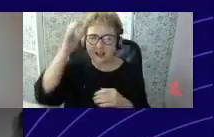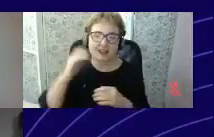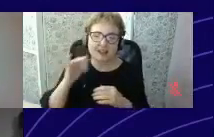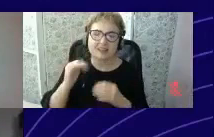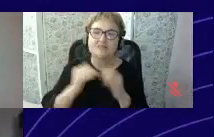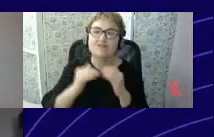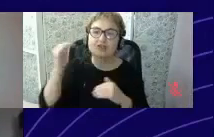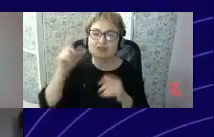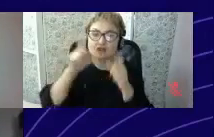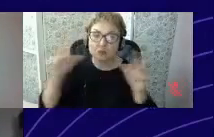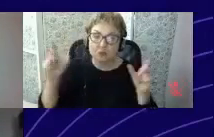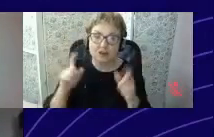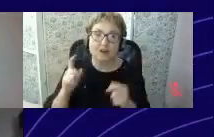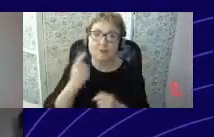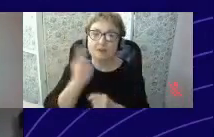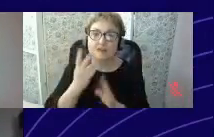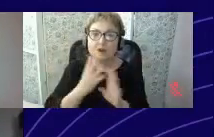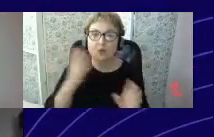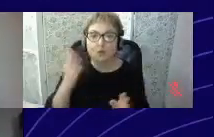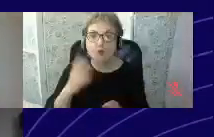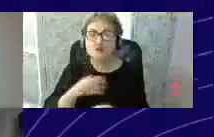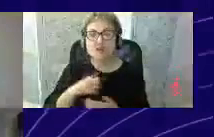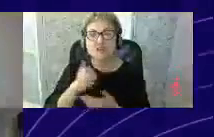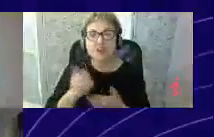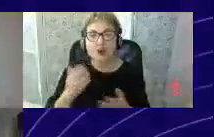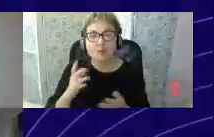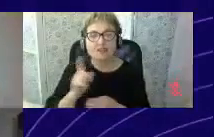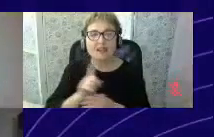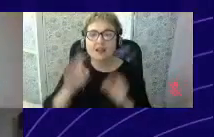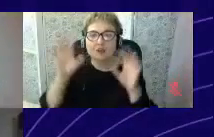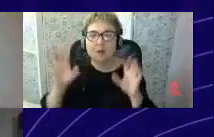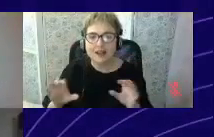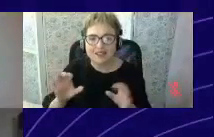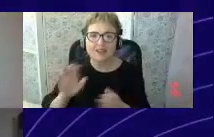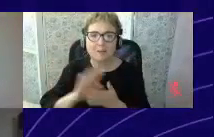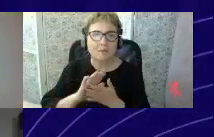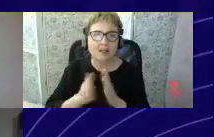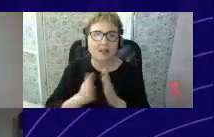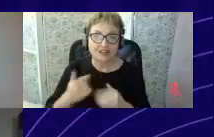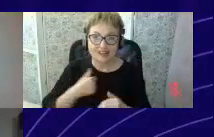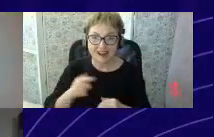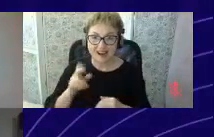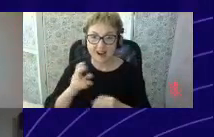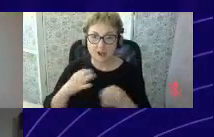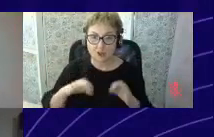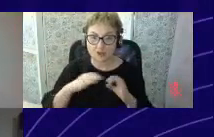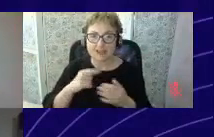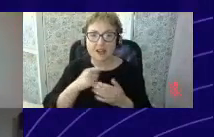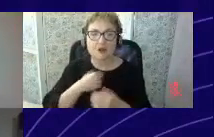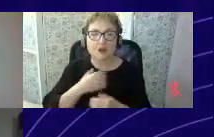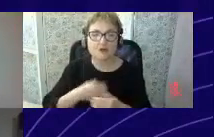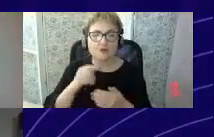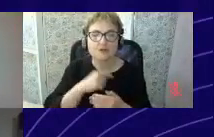высшей школе, безусловно, в первую очередь опирается на совокупность нормативно-правовых положений. И я, как юрист, хочу, конечно, отметить